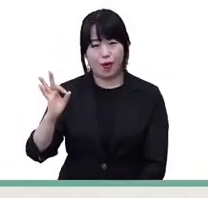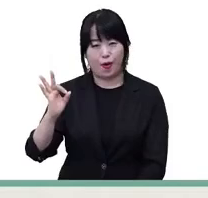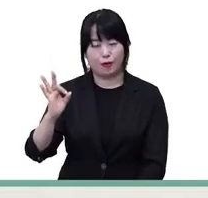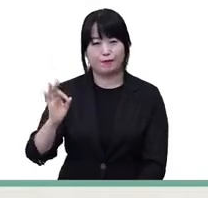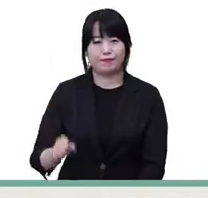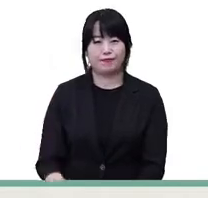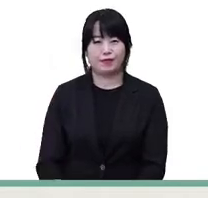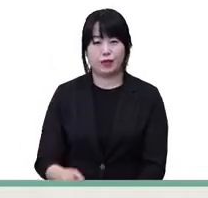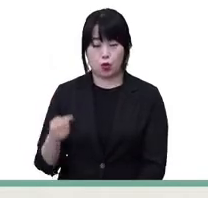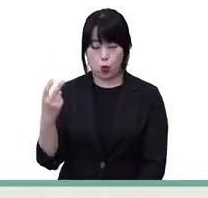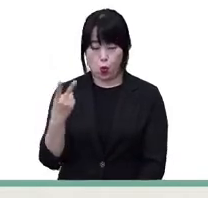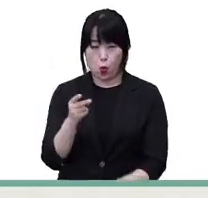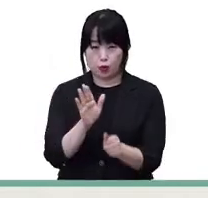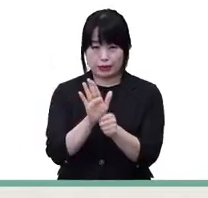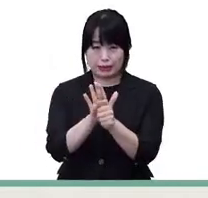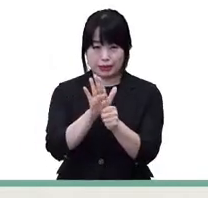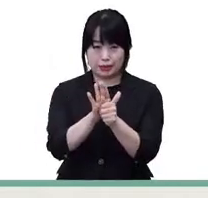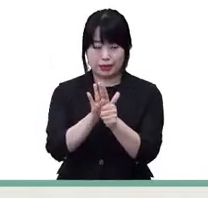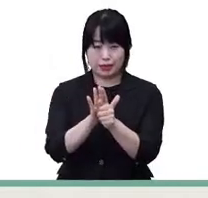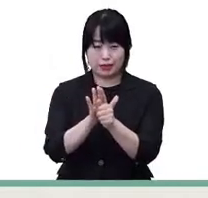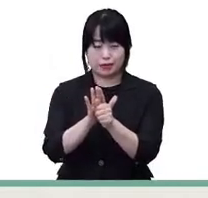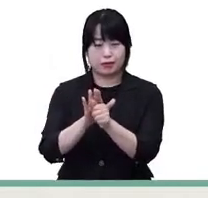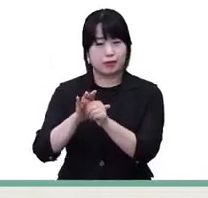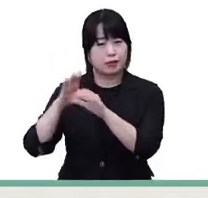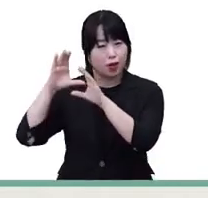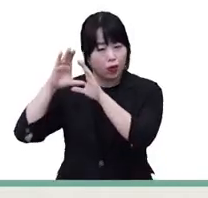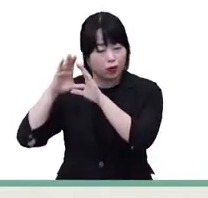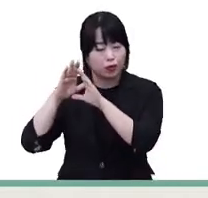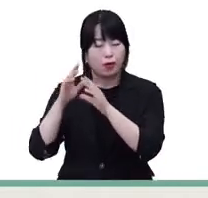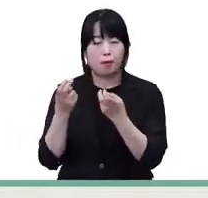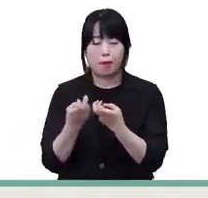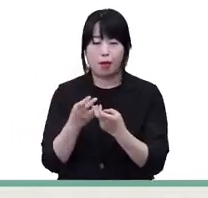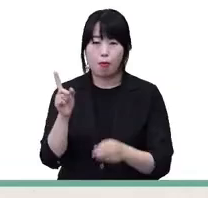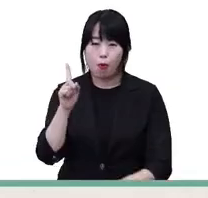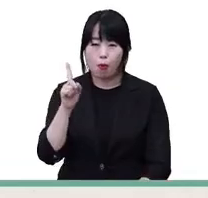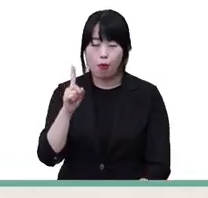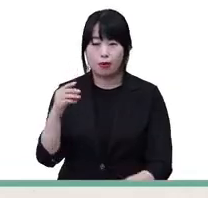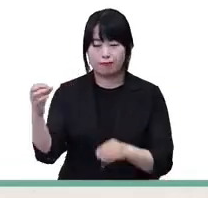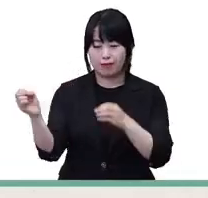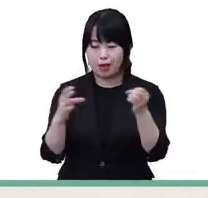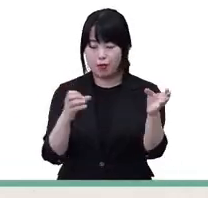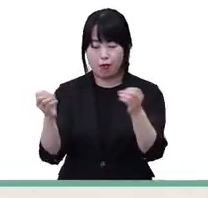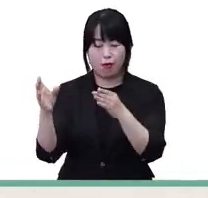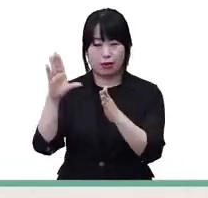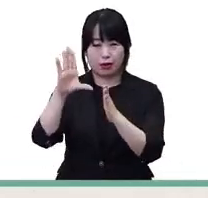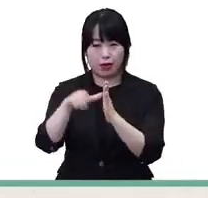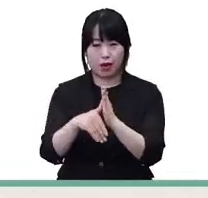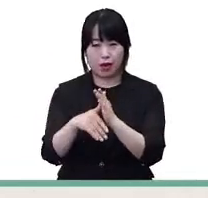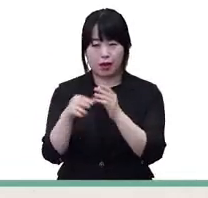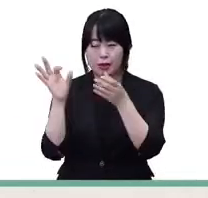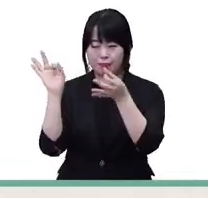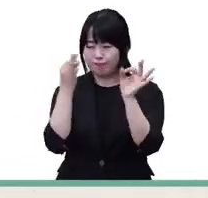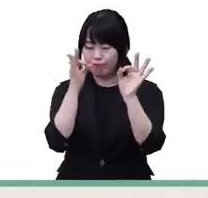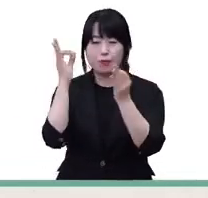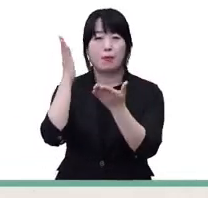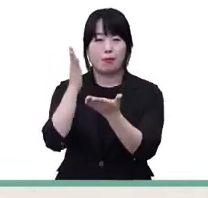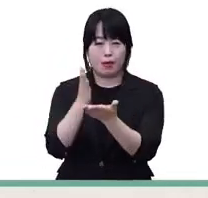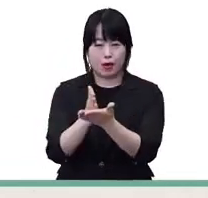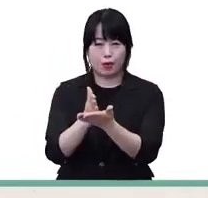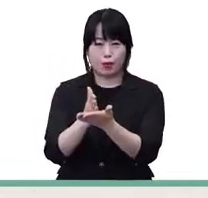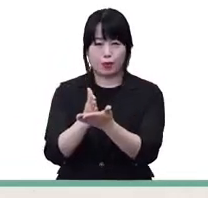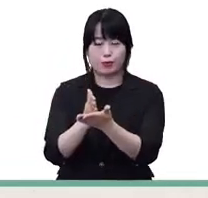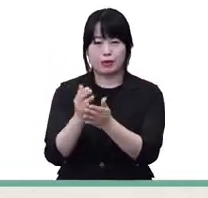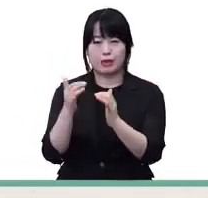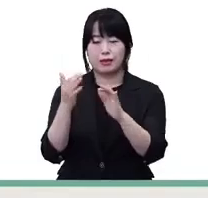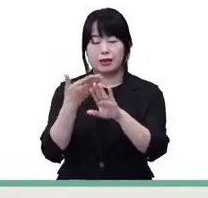지지하는 경청자가 되는 방법은요. 대화 중에 딴 생각을 하지 않고 상대방을